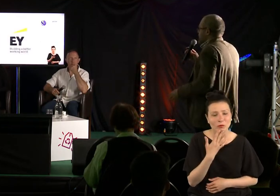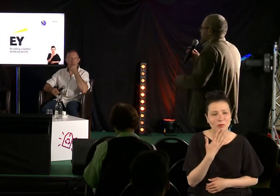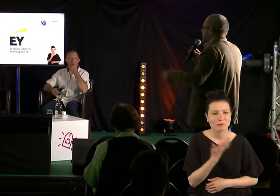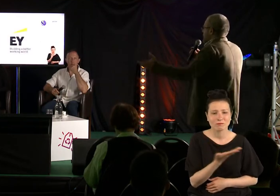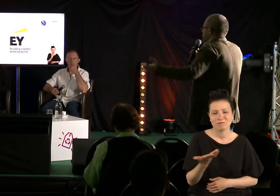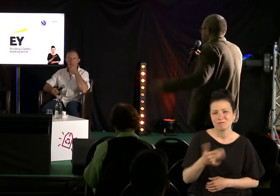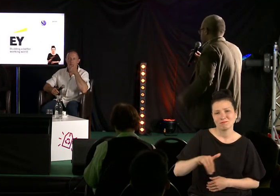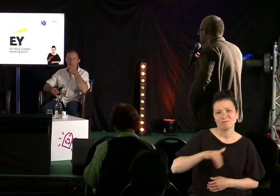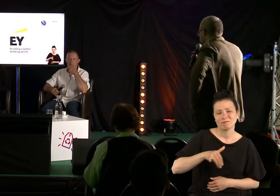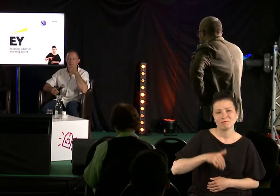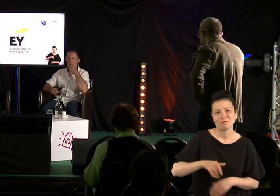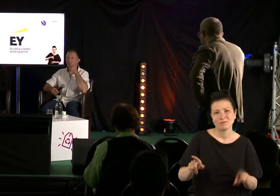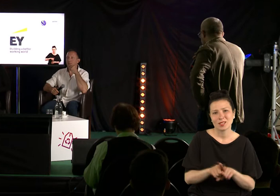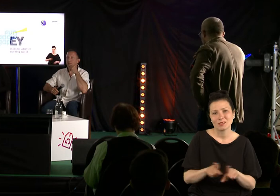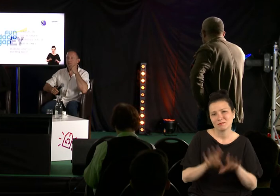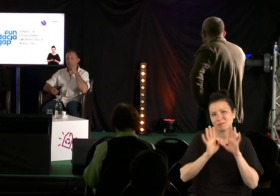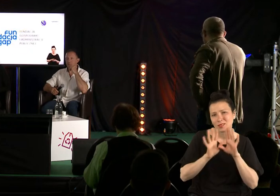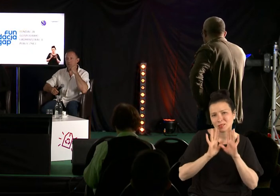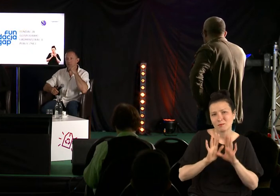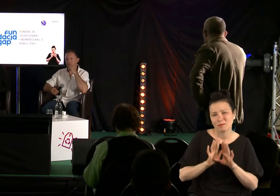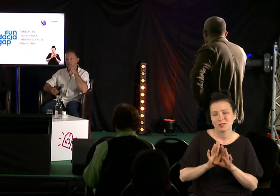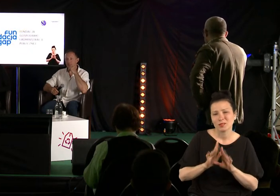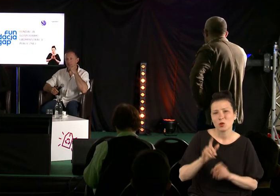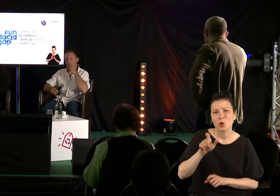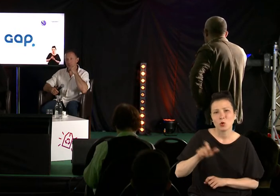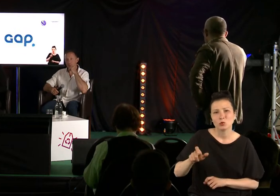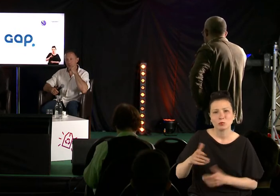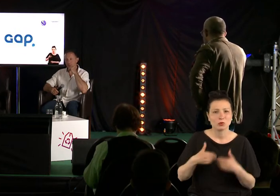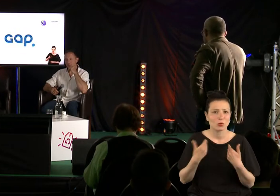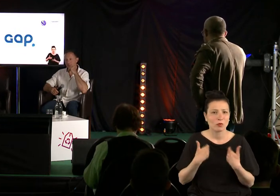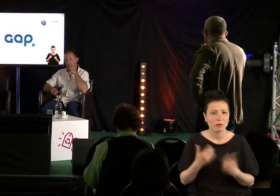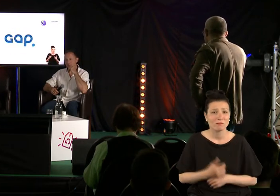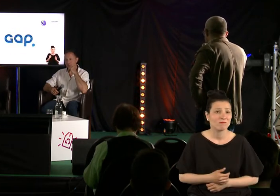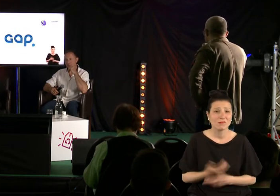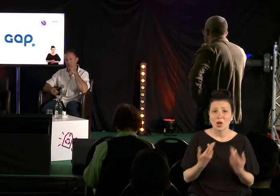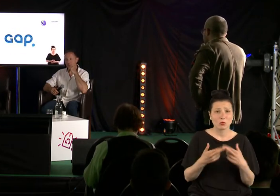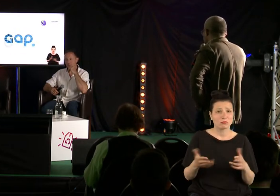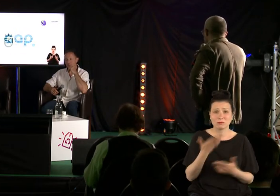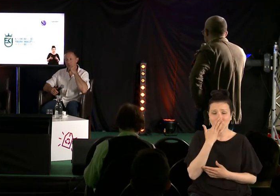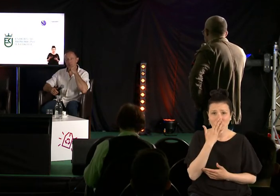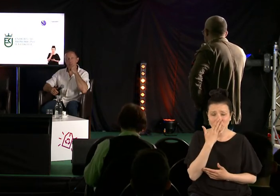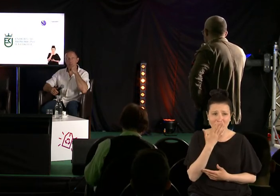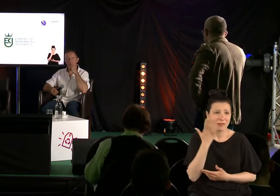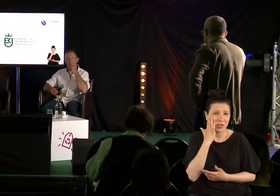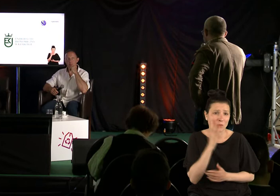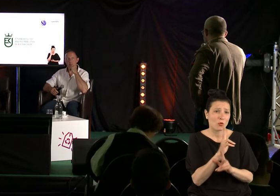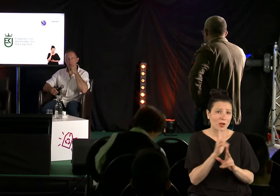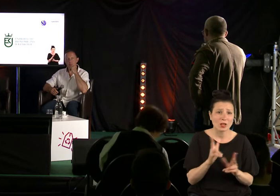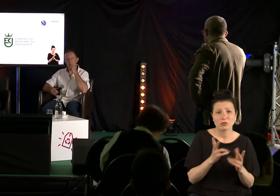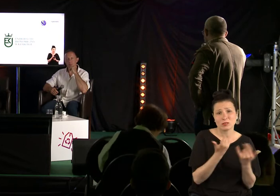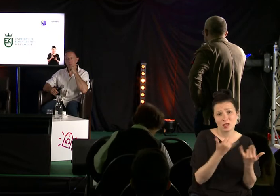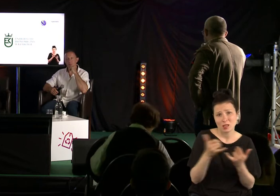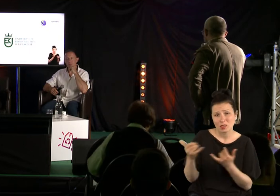tacy sami jak osoby pełnosprawne. Różnimy się między sobą, są u